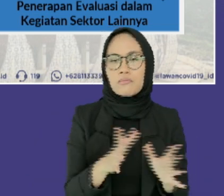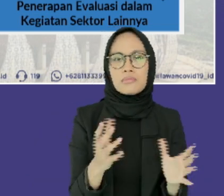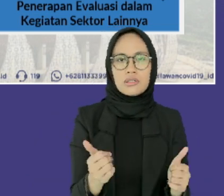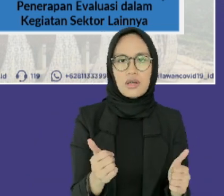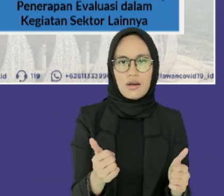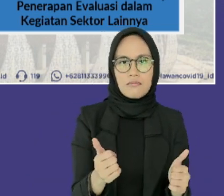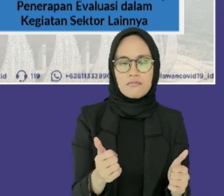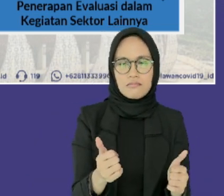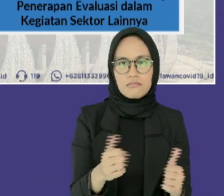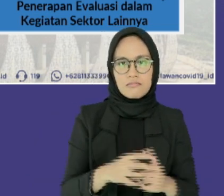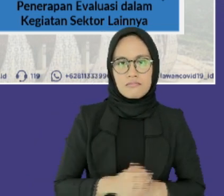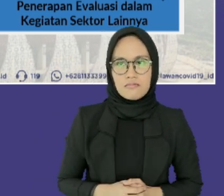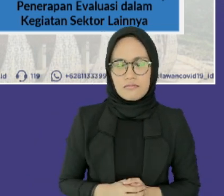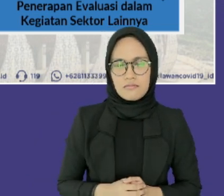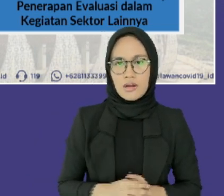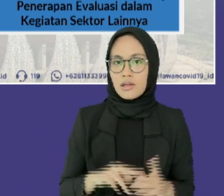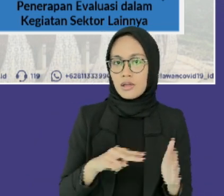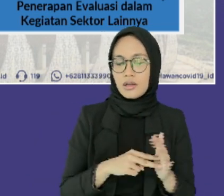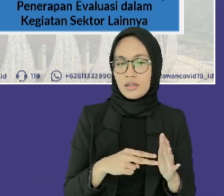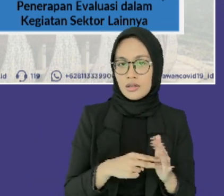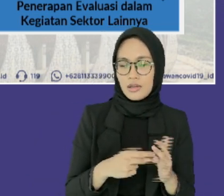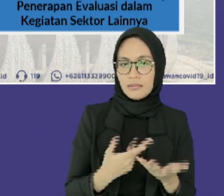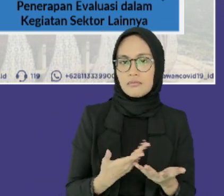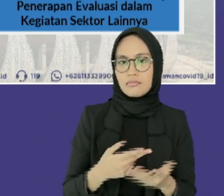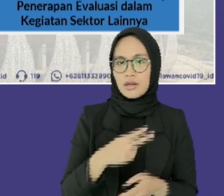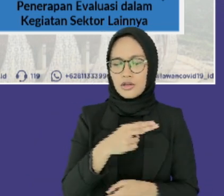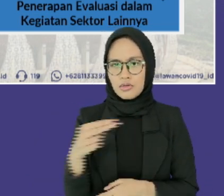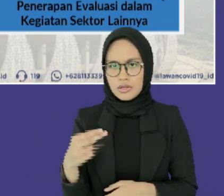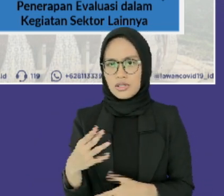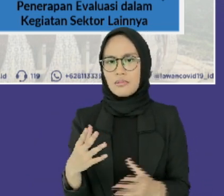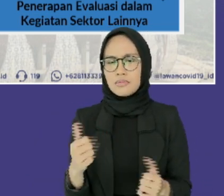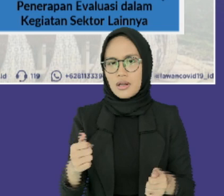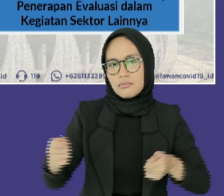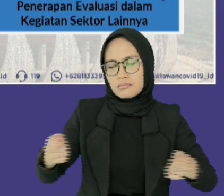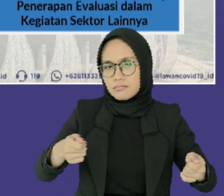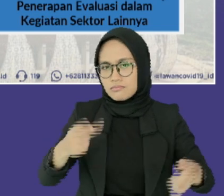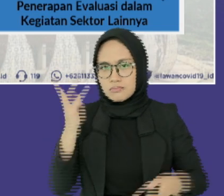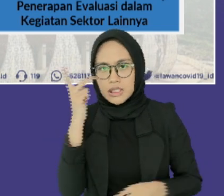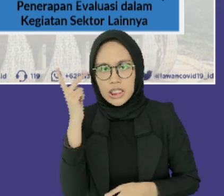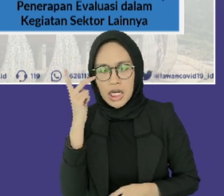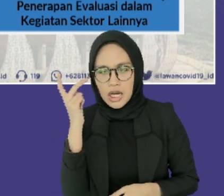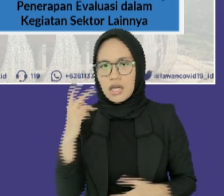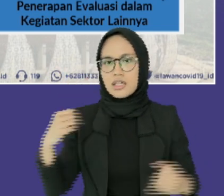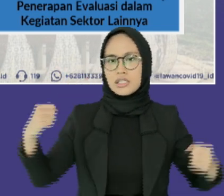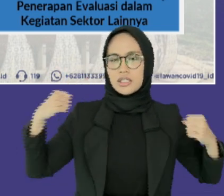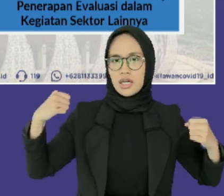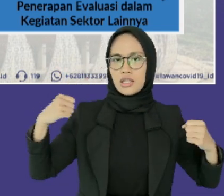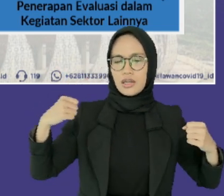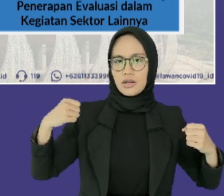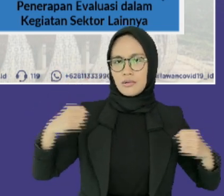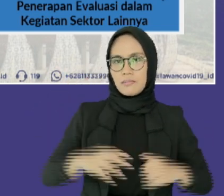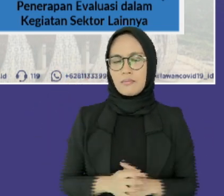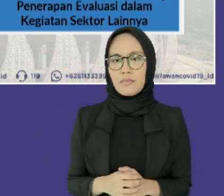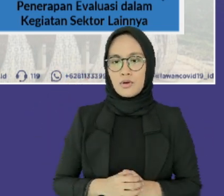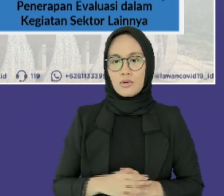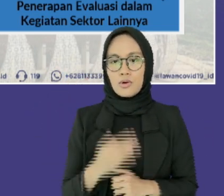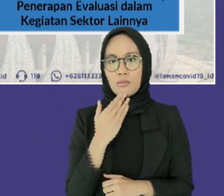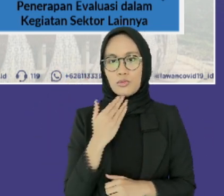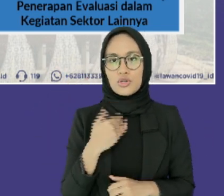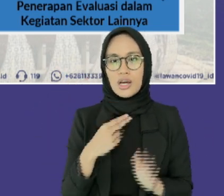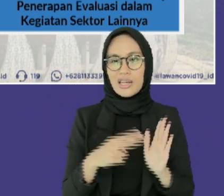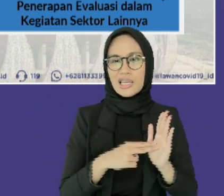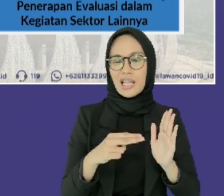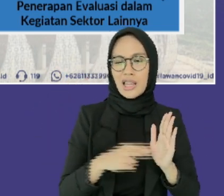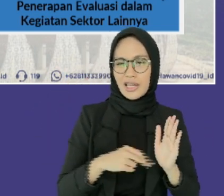dibuktikan menjadi negara dengan perolehan nilai recovery indeks tertinggi se-asia Tenggara Bahkan dalam